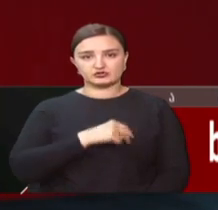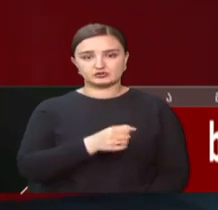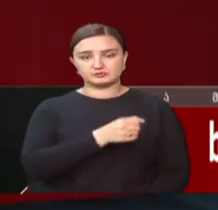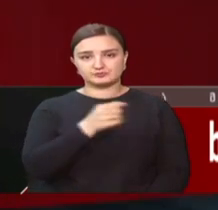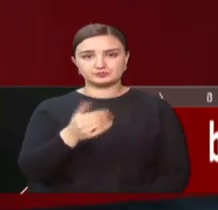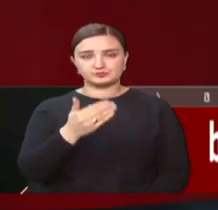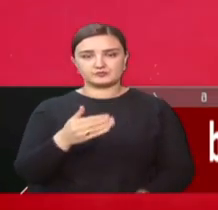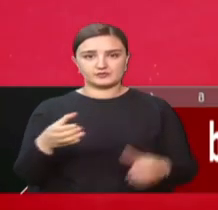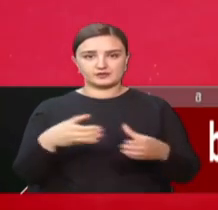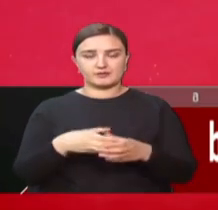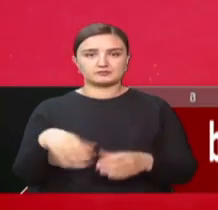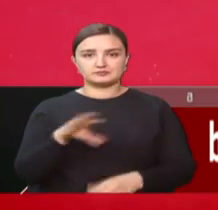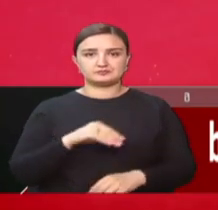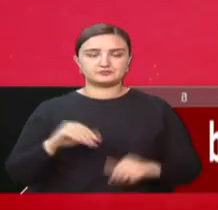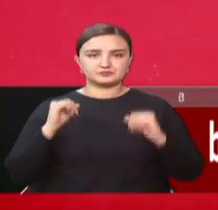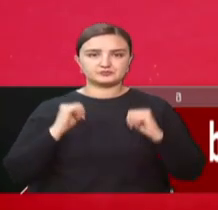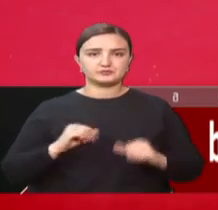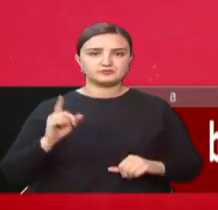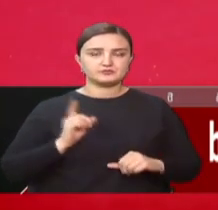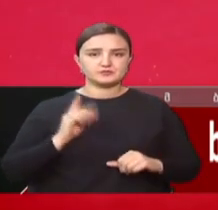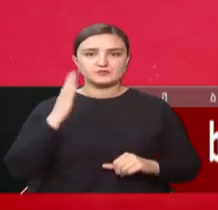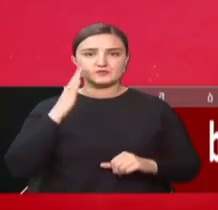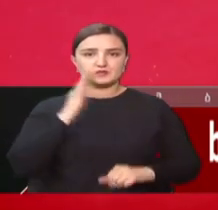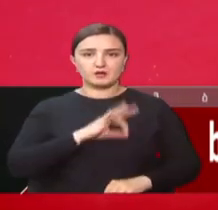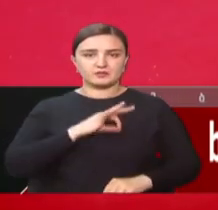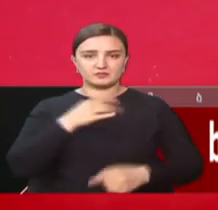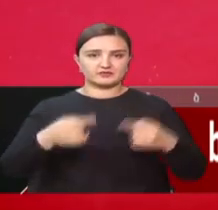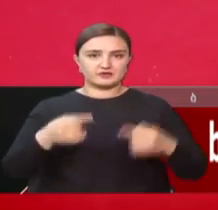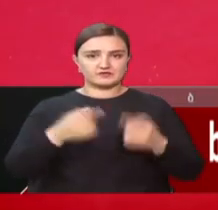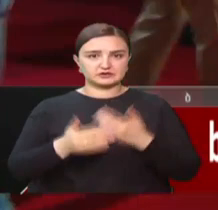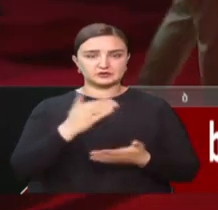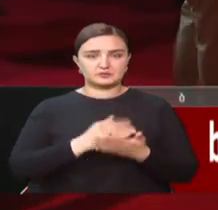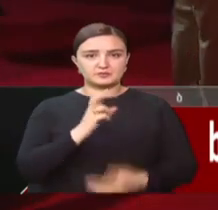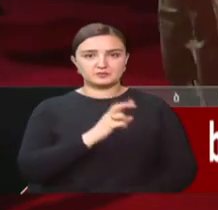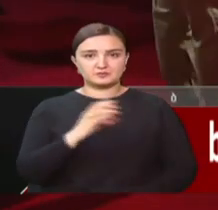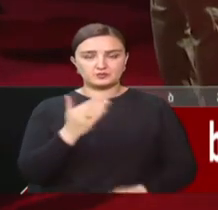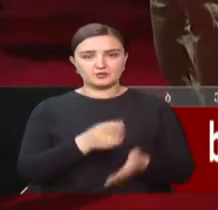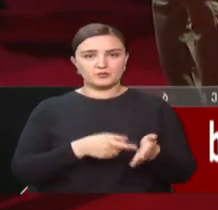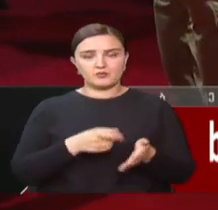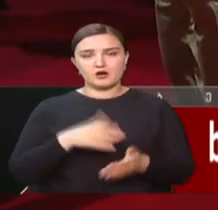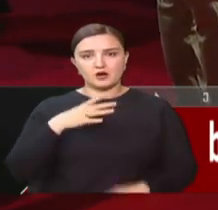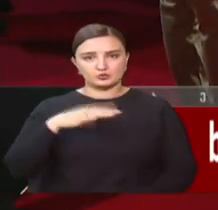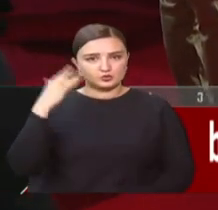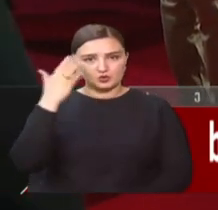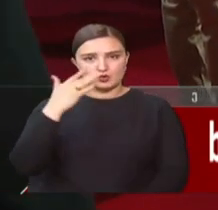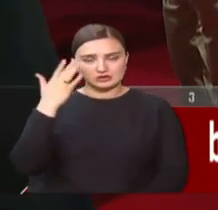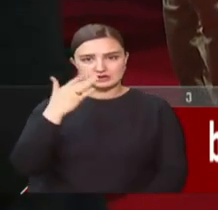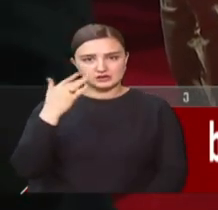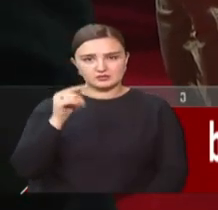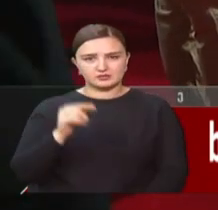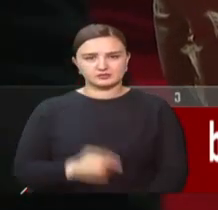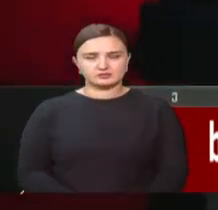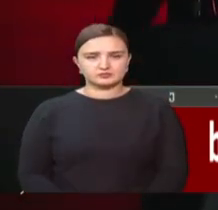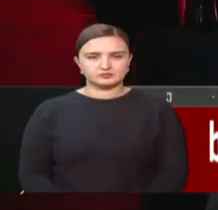ფრთა, დღეს მშვიდად ელის სამართლებრივი დავის შედეგს. თუმცა მაინც ირწმუნება, რომ BBC-ს გამოძიებით ქართული ოცნება რიკოტს, კენიურ